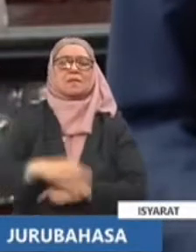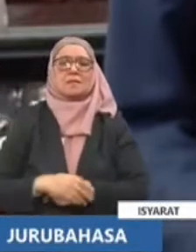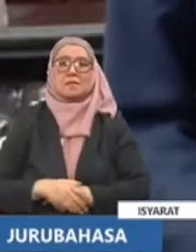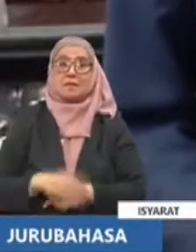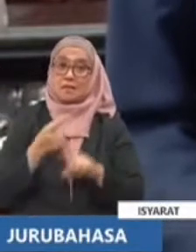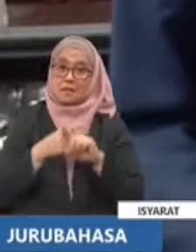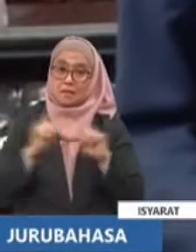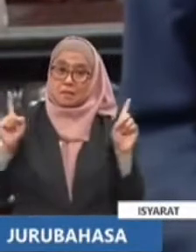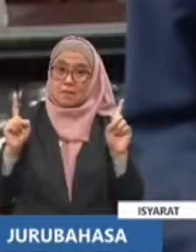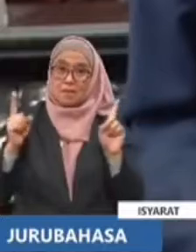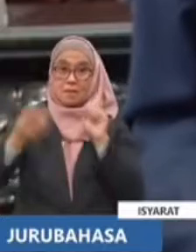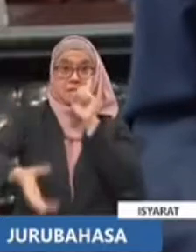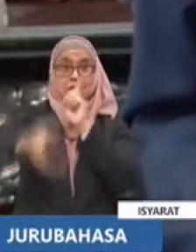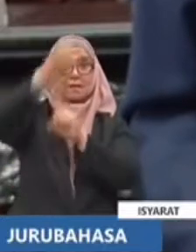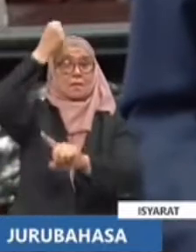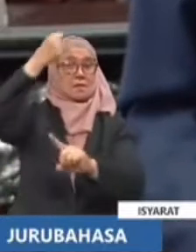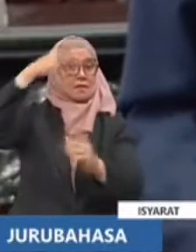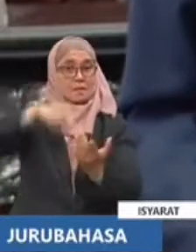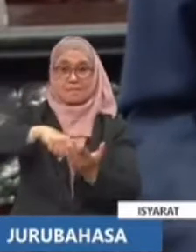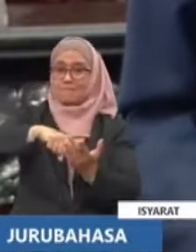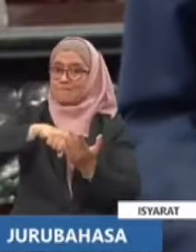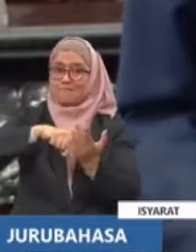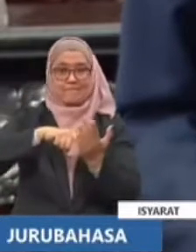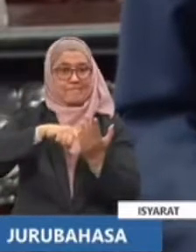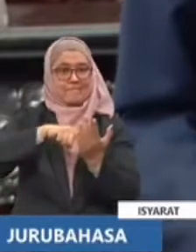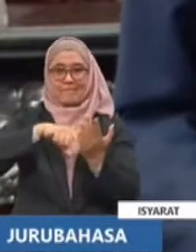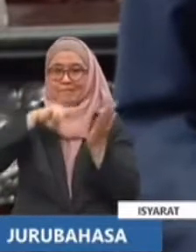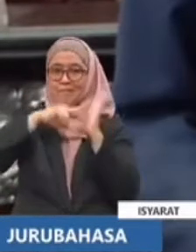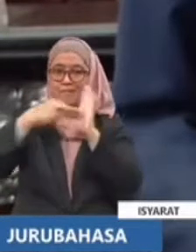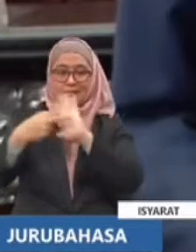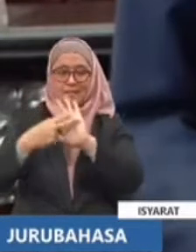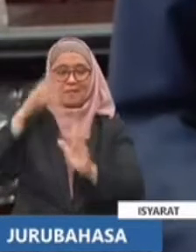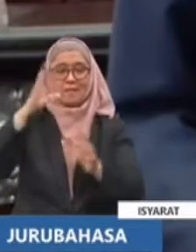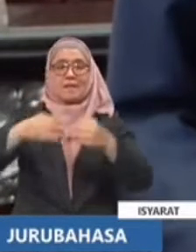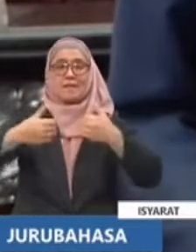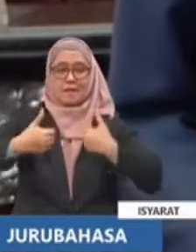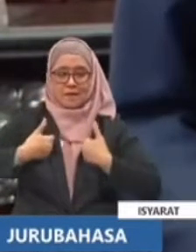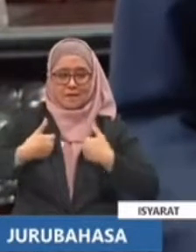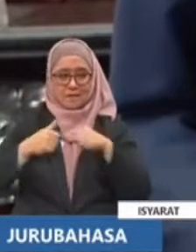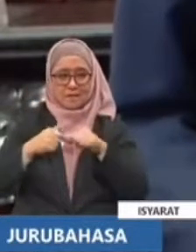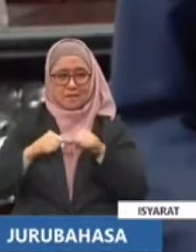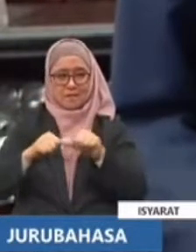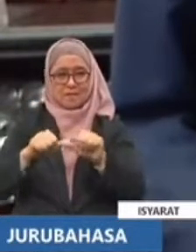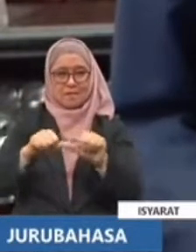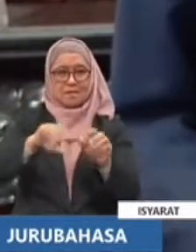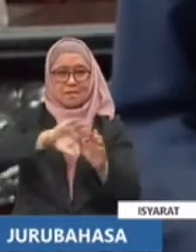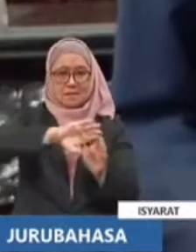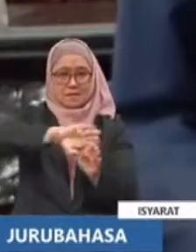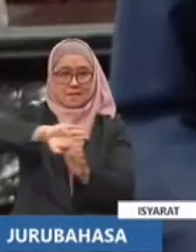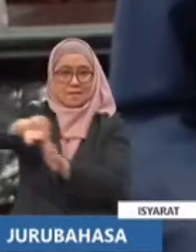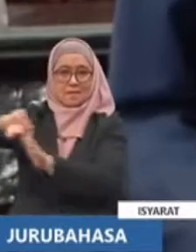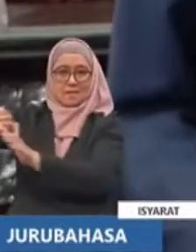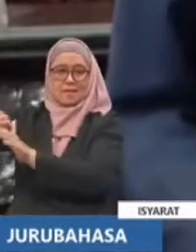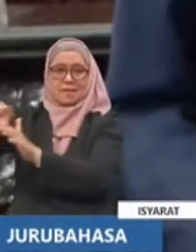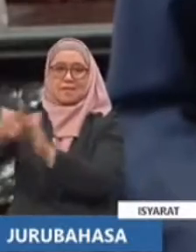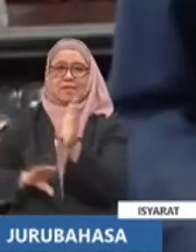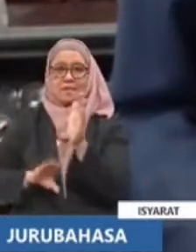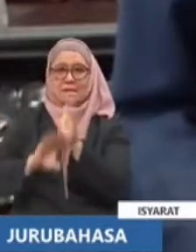pencapaian ini tidak bermakna Jika masih ada yang terpinggir daripada arus pembangunan